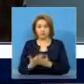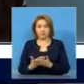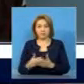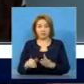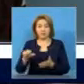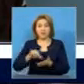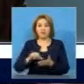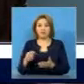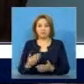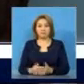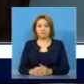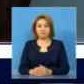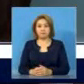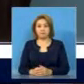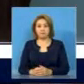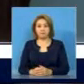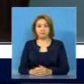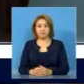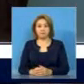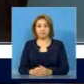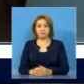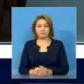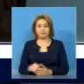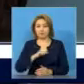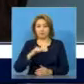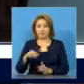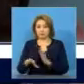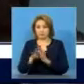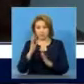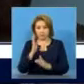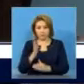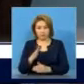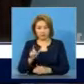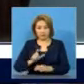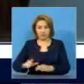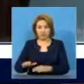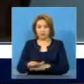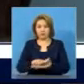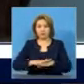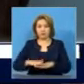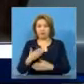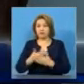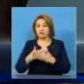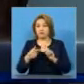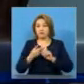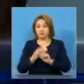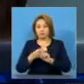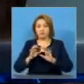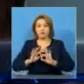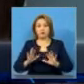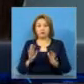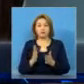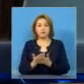қатыстым, бірақ соның өзімен халықтың өзінің таңдауы болады. Халық өз қазір ерікті, тәуелсіз. Сондықтан